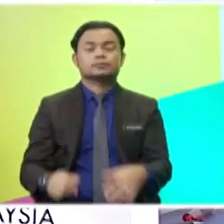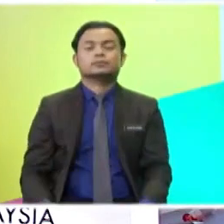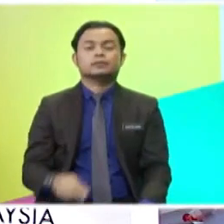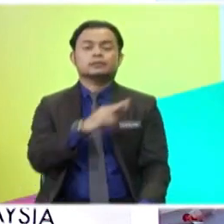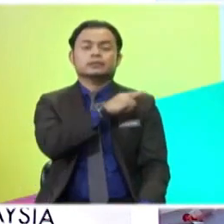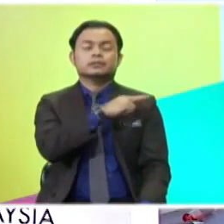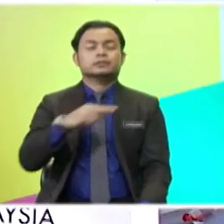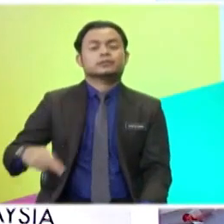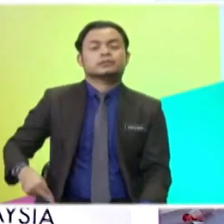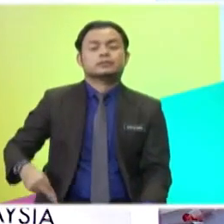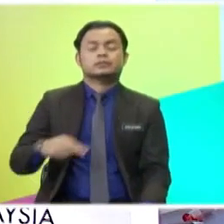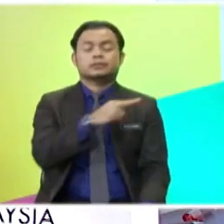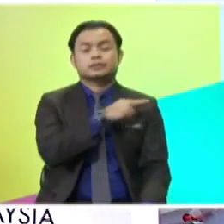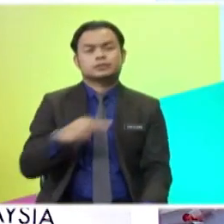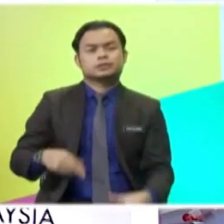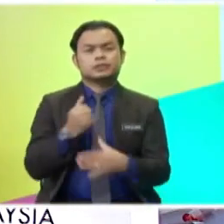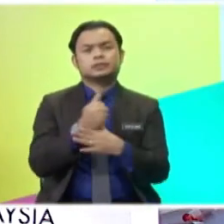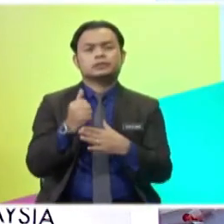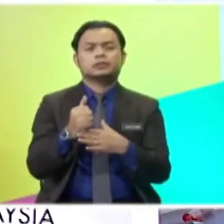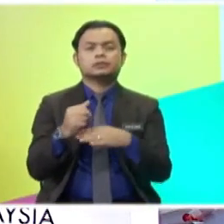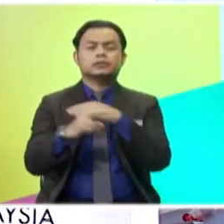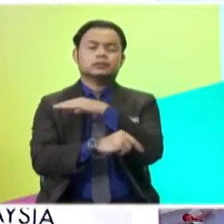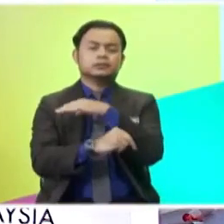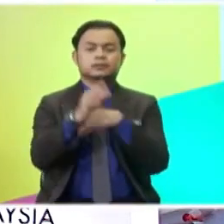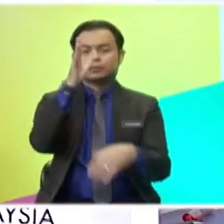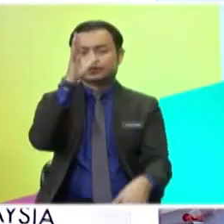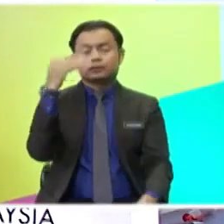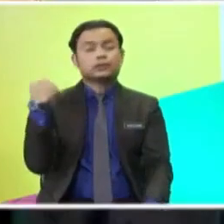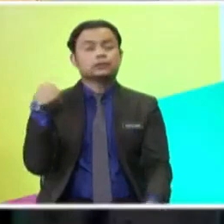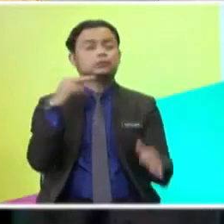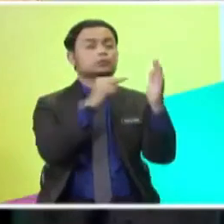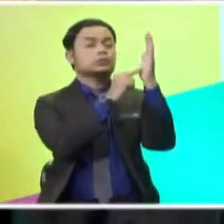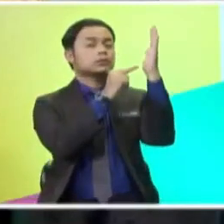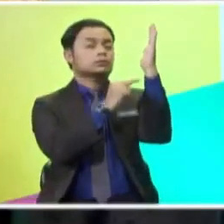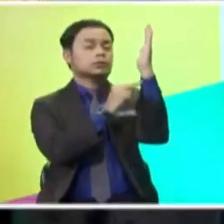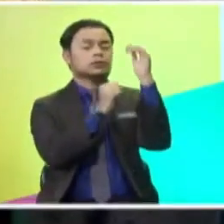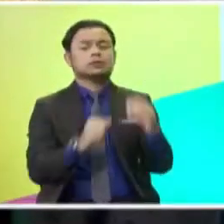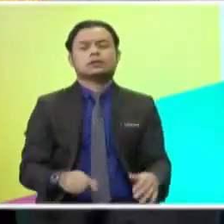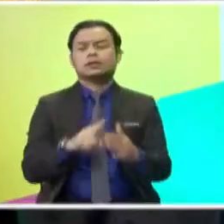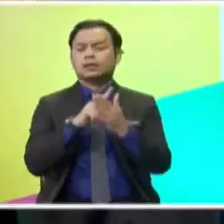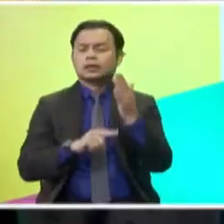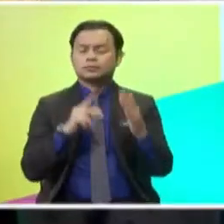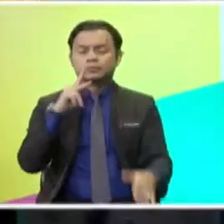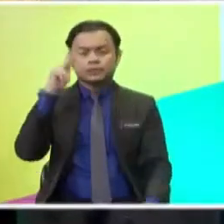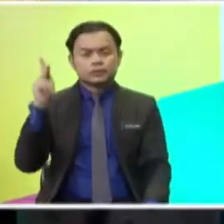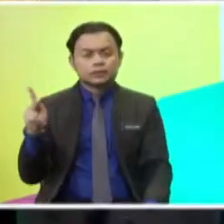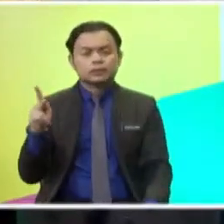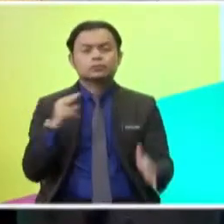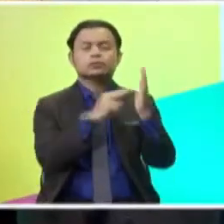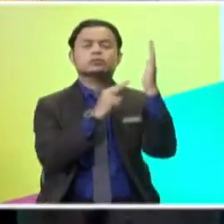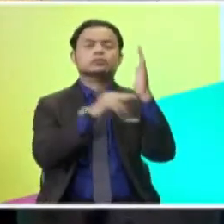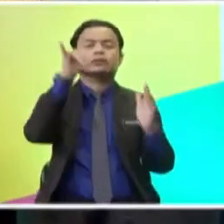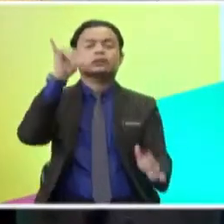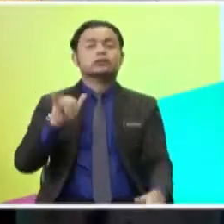raja-rajanya juga ataupun negeri Melaka pada masa itu sudah ada undang-undang. Apakah undang-undang yang digunakan? Iaitu digunakan undang-undang